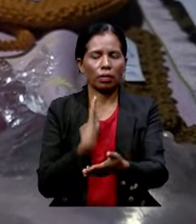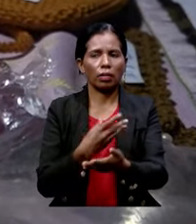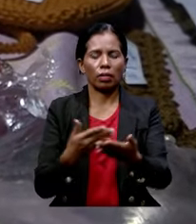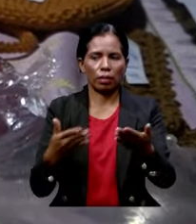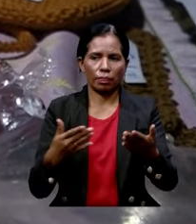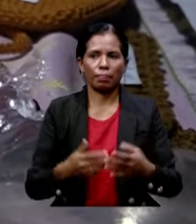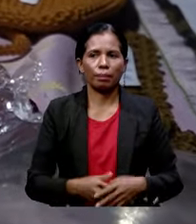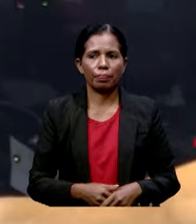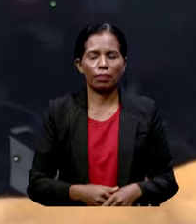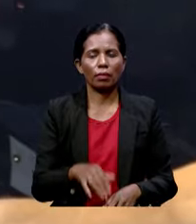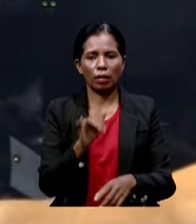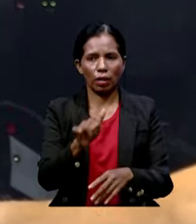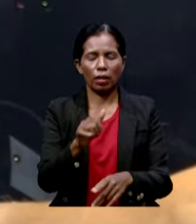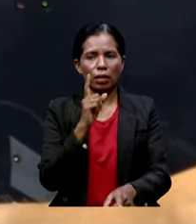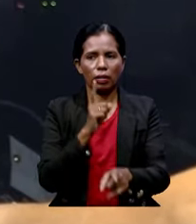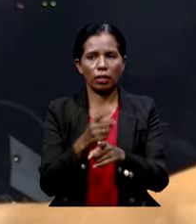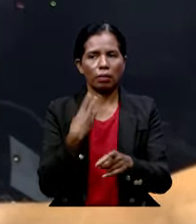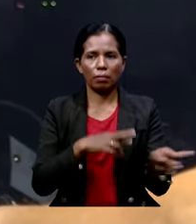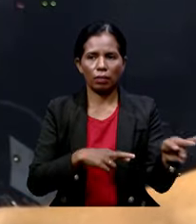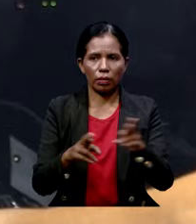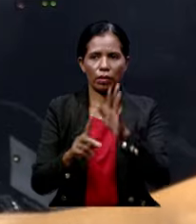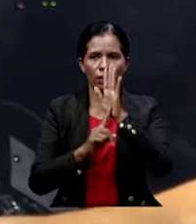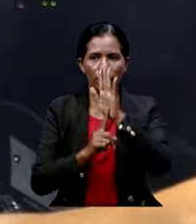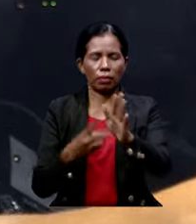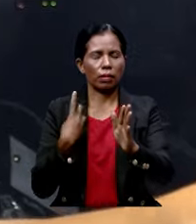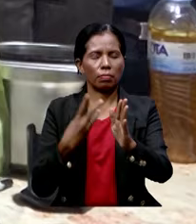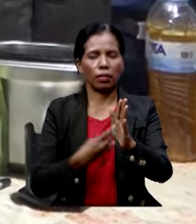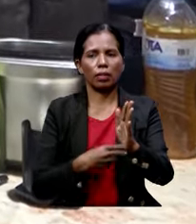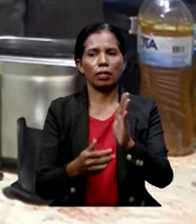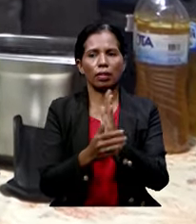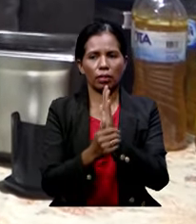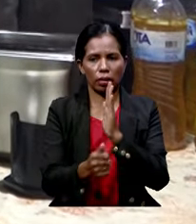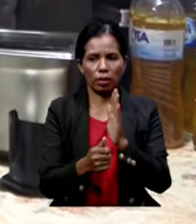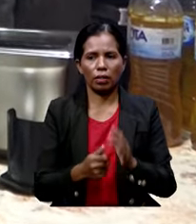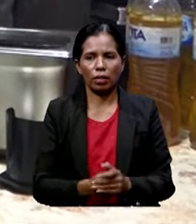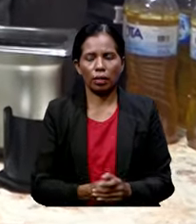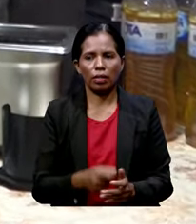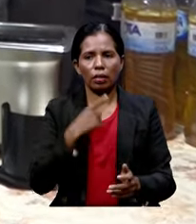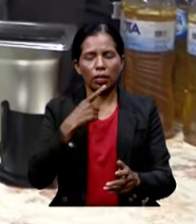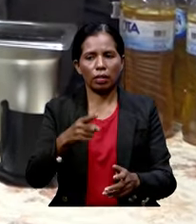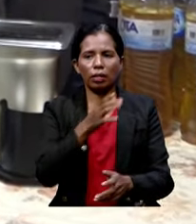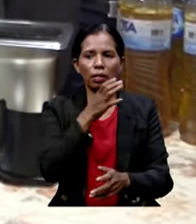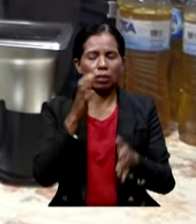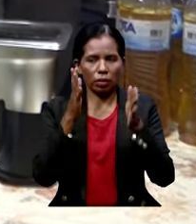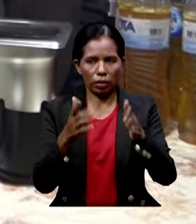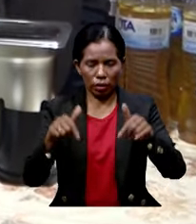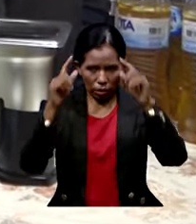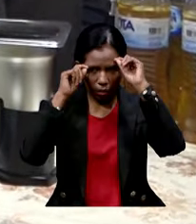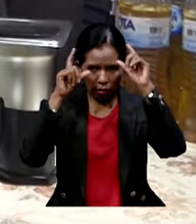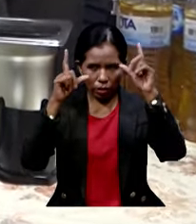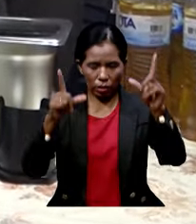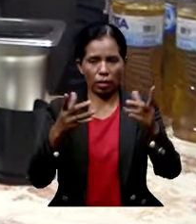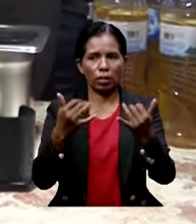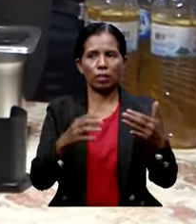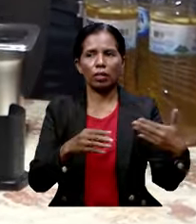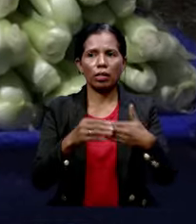lokal. Si, claro kata kami pronto atu atu ramnya kreativitas rasi. Feira Nasional ne atu encoraja agricultor sira iha Timor Leste, nebe